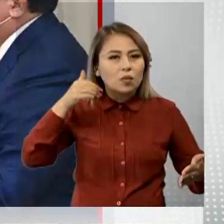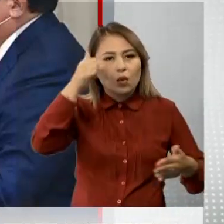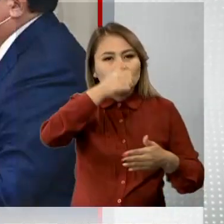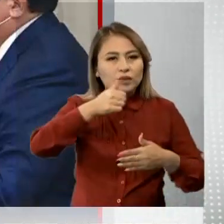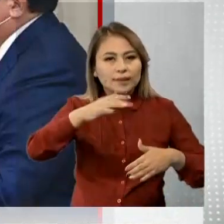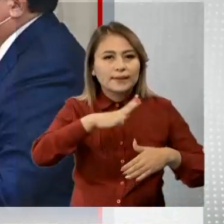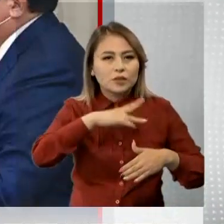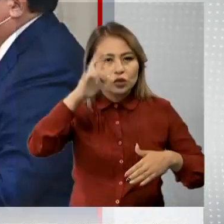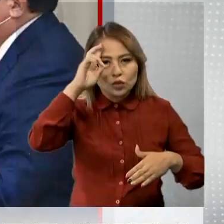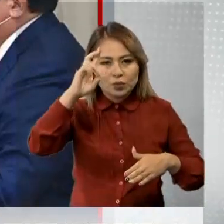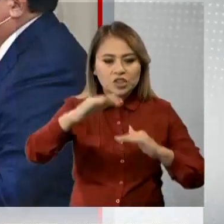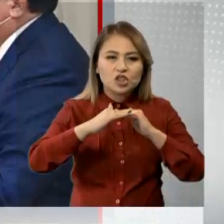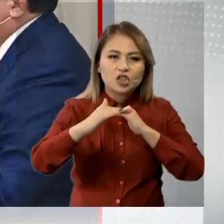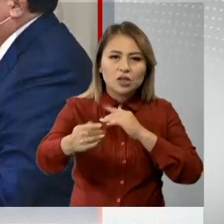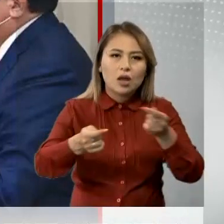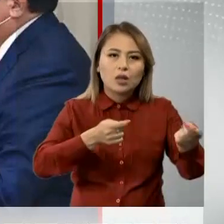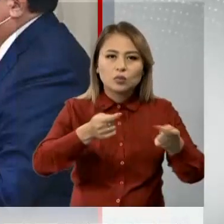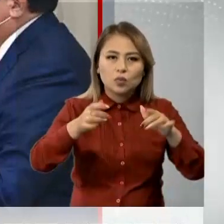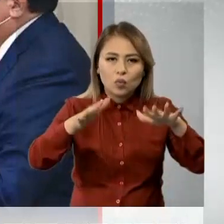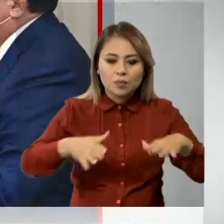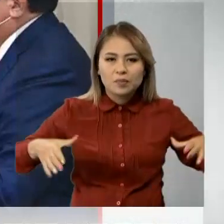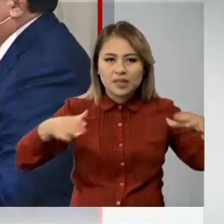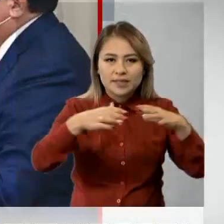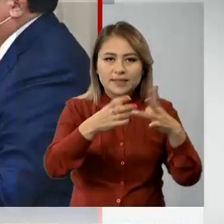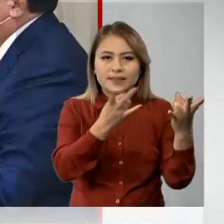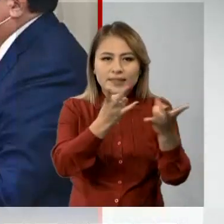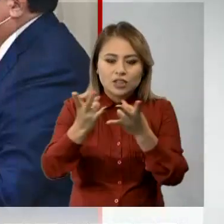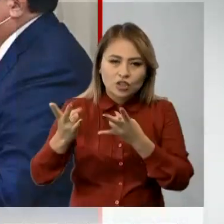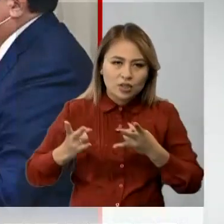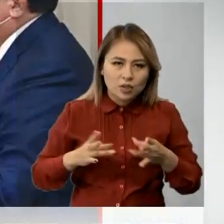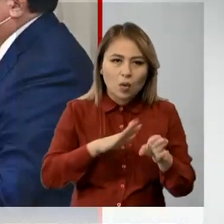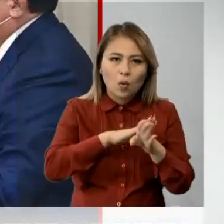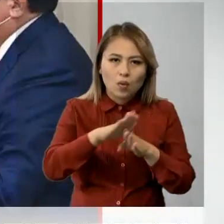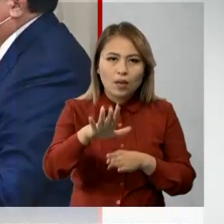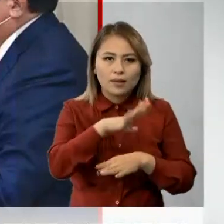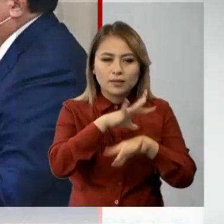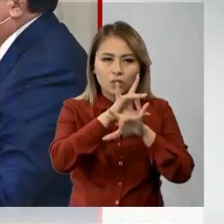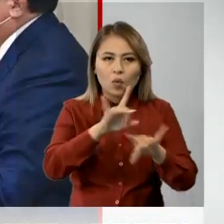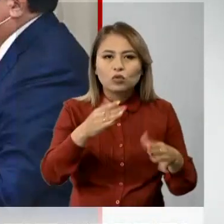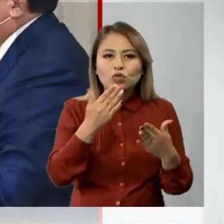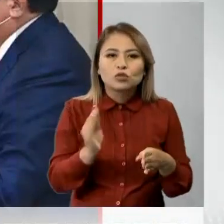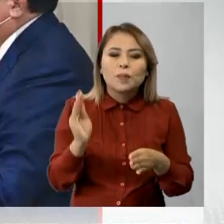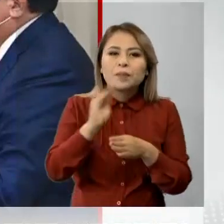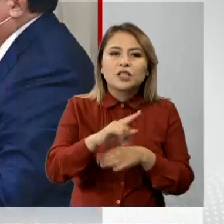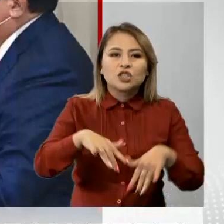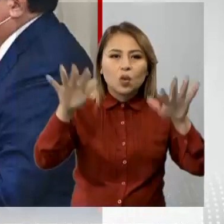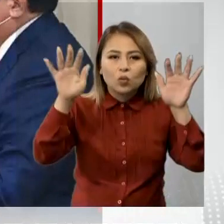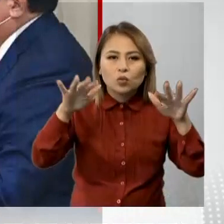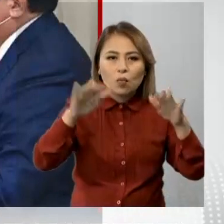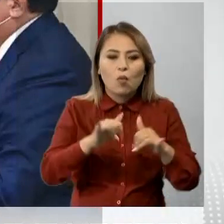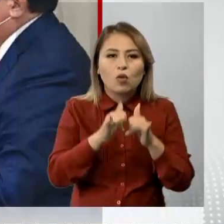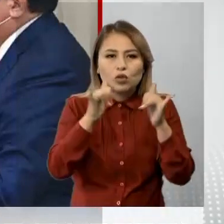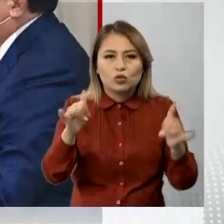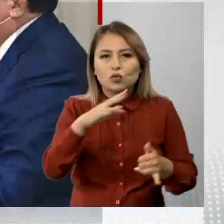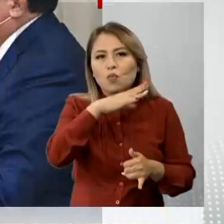Былтырғы қуаңшылықтан кейін үкімет пен жергілікті атқарушы орган бірлесіп тиісті шараларды қолға алған еді. Оның үстіне биыл жауын